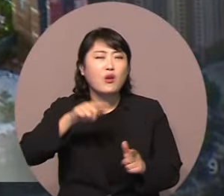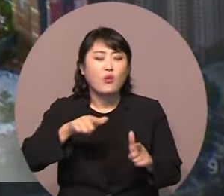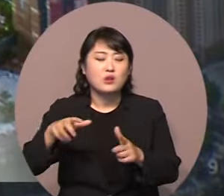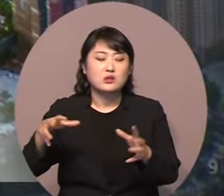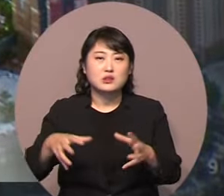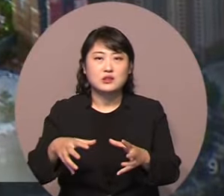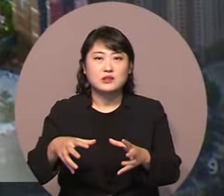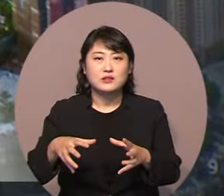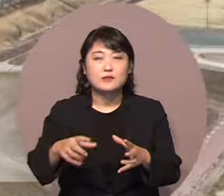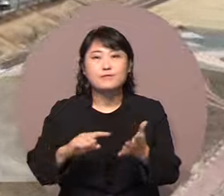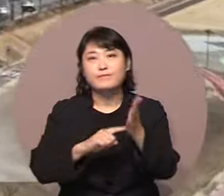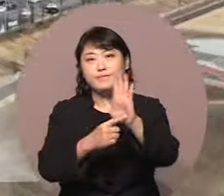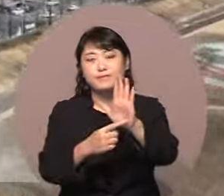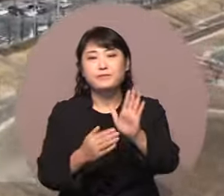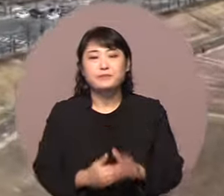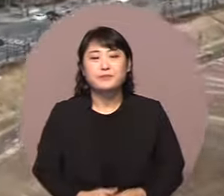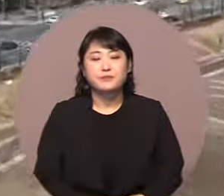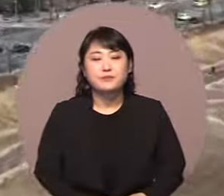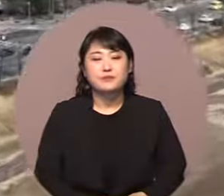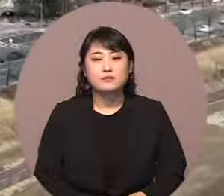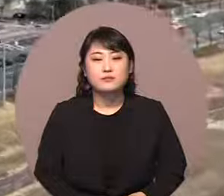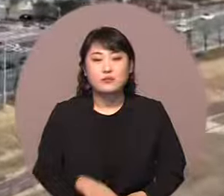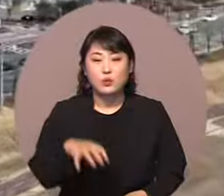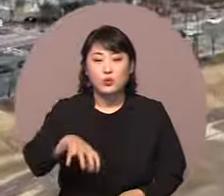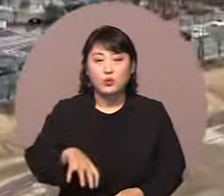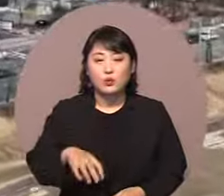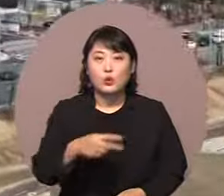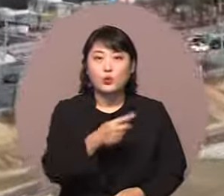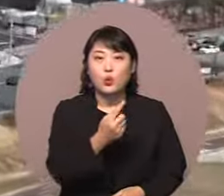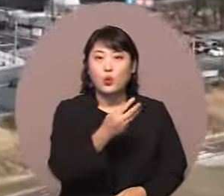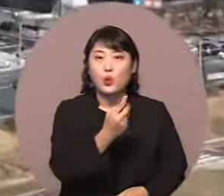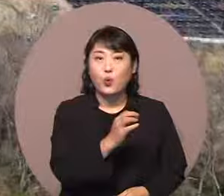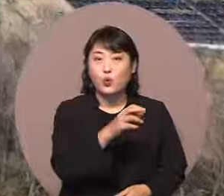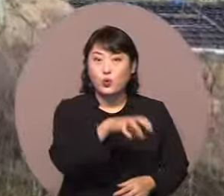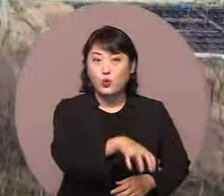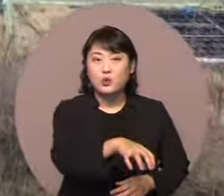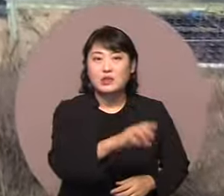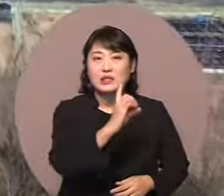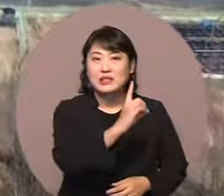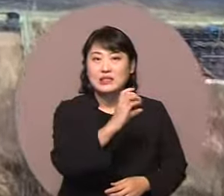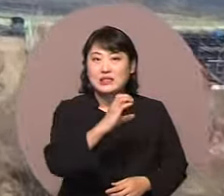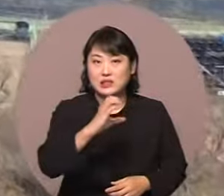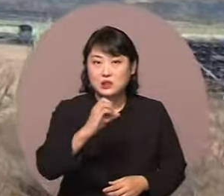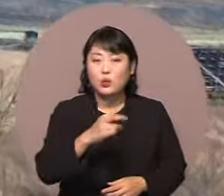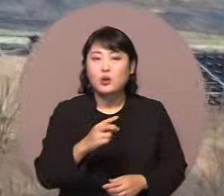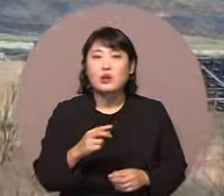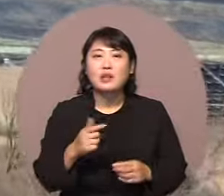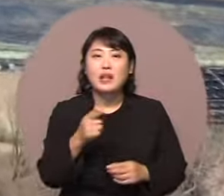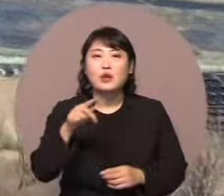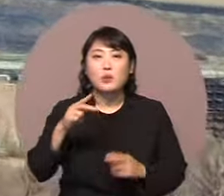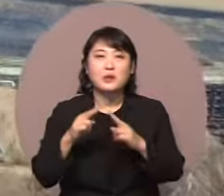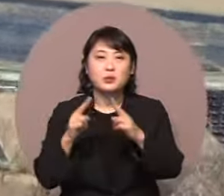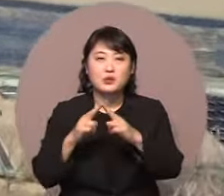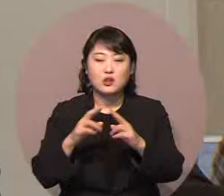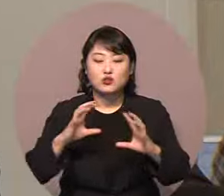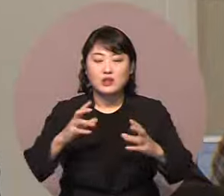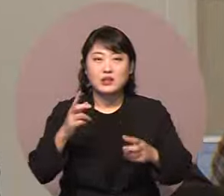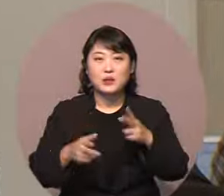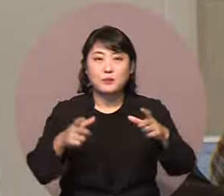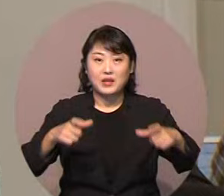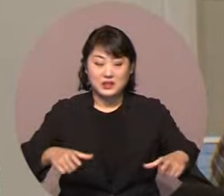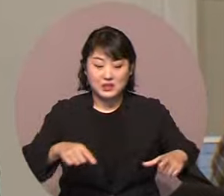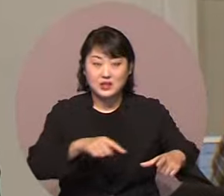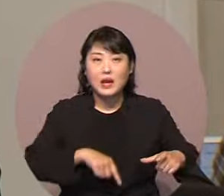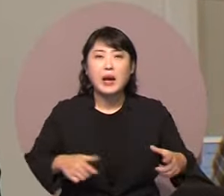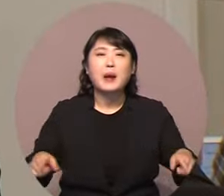구상안을 공개했습니다. 특히 이곳을 도룡동 DCC와 나노반도체 국가산단과 함께 고부가